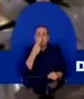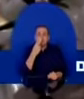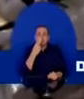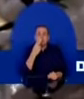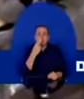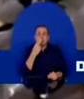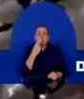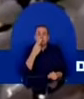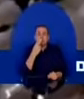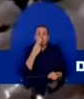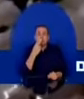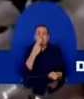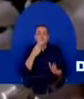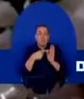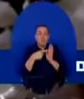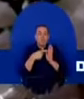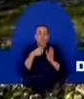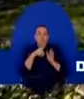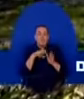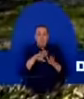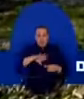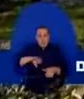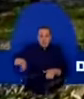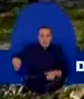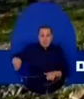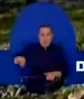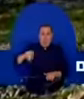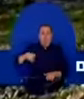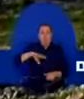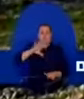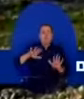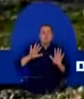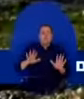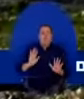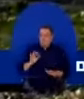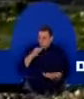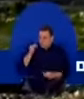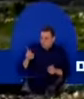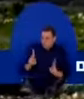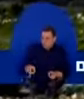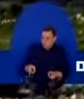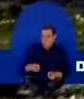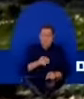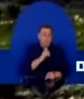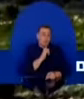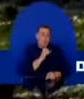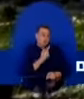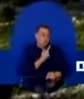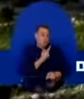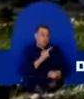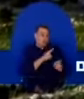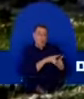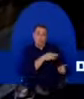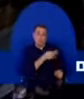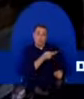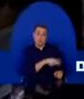לשים את השנאה על הצד. אפשר? יהיה, כן. אני אח שכול. למרות